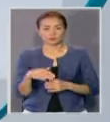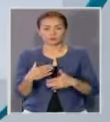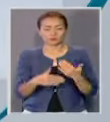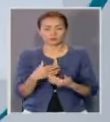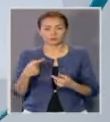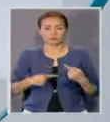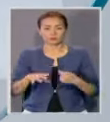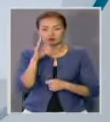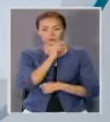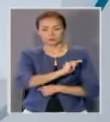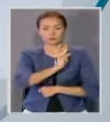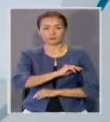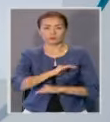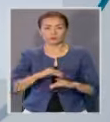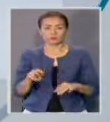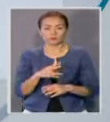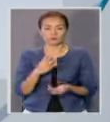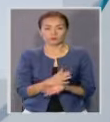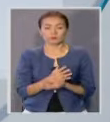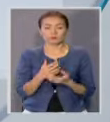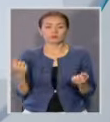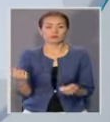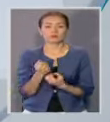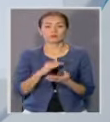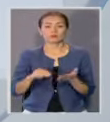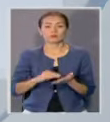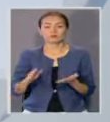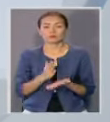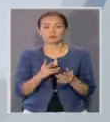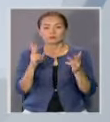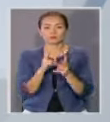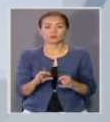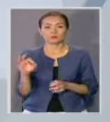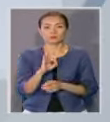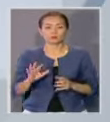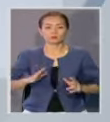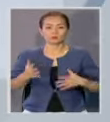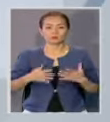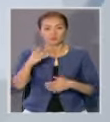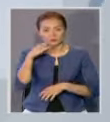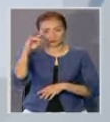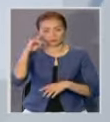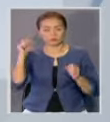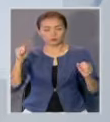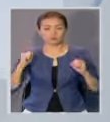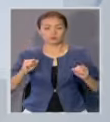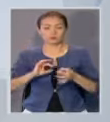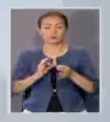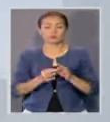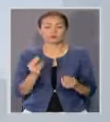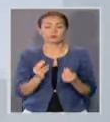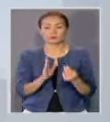конкурентоспособности детской литературы и на поддержку писателей рассмотрели вопросы подготовки казахстанских спортсменов к олимпийским